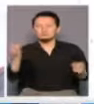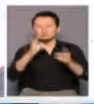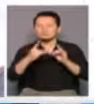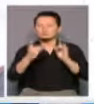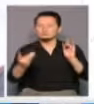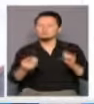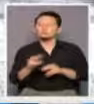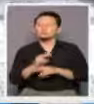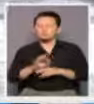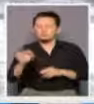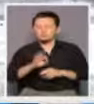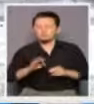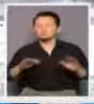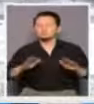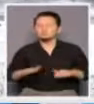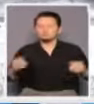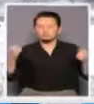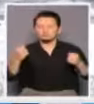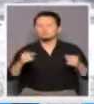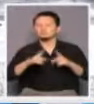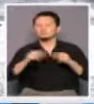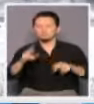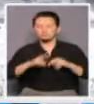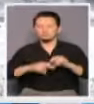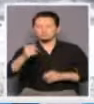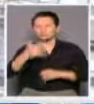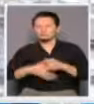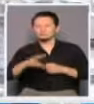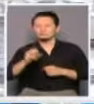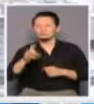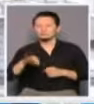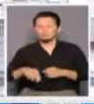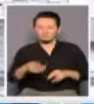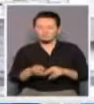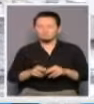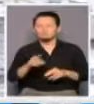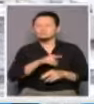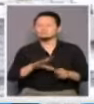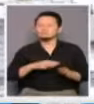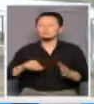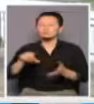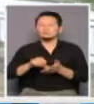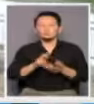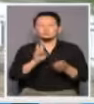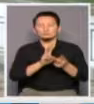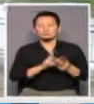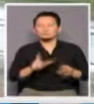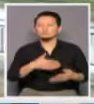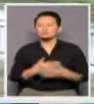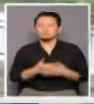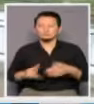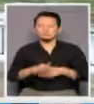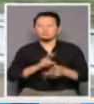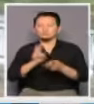моста, модернизации детско-юношеской спортивной школы в районном центре Махамбета. Помимо этого, народные избранники провели встречу с активом района в